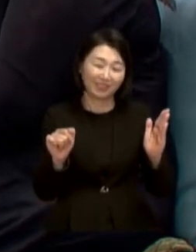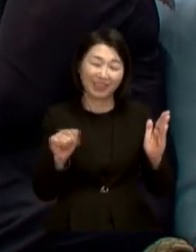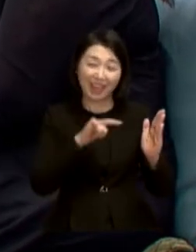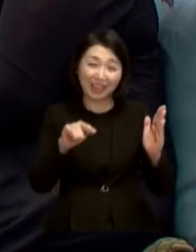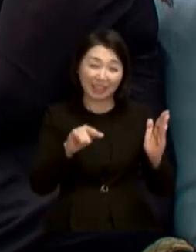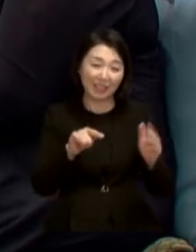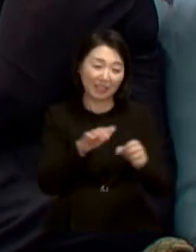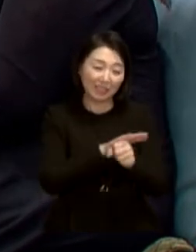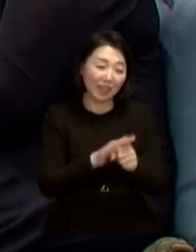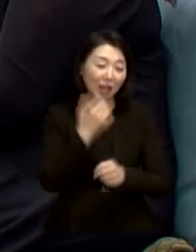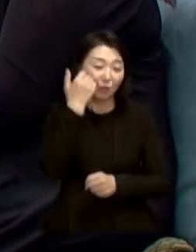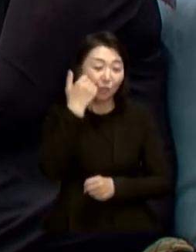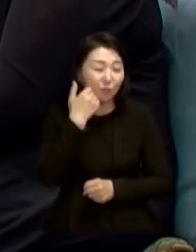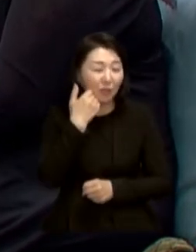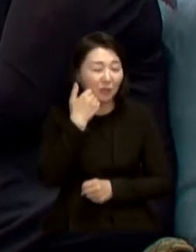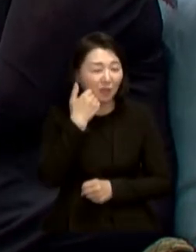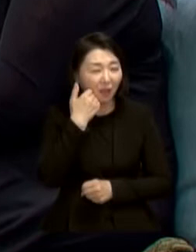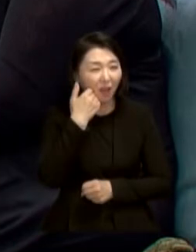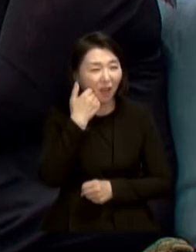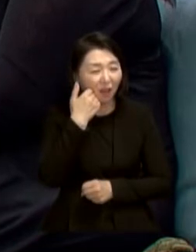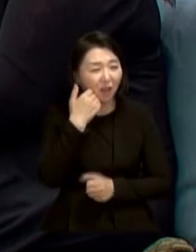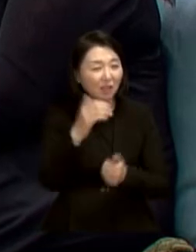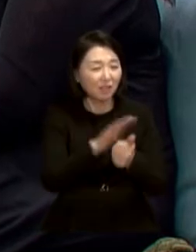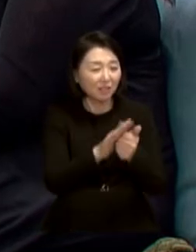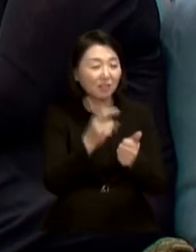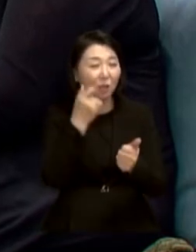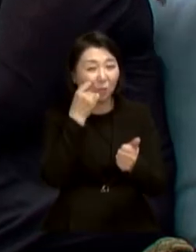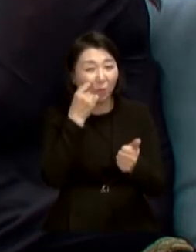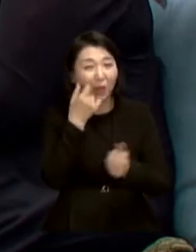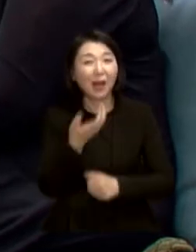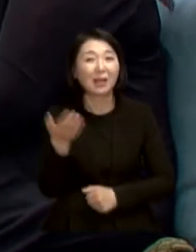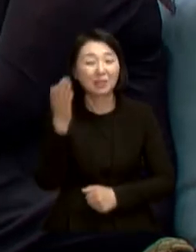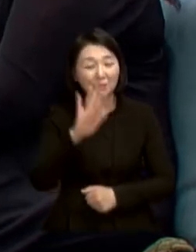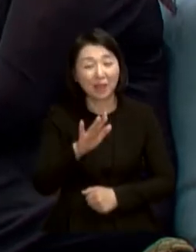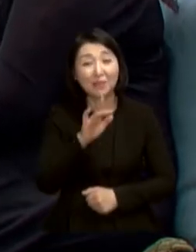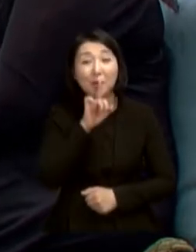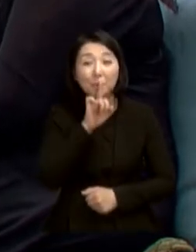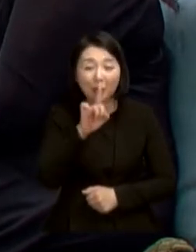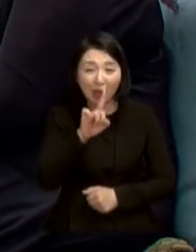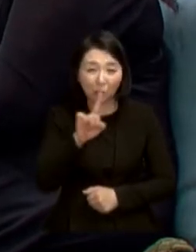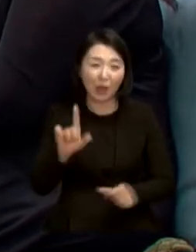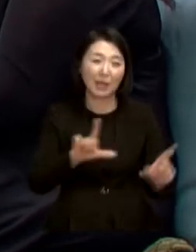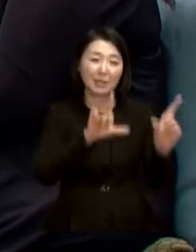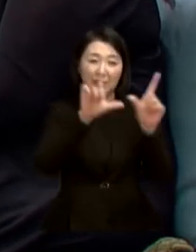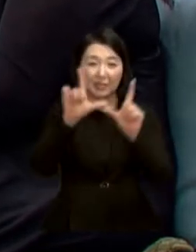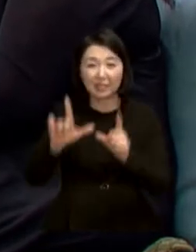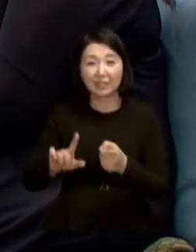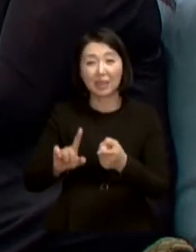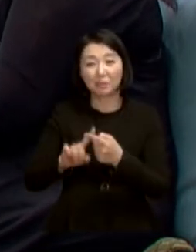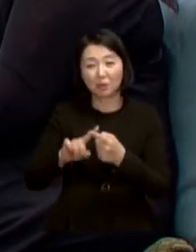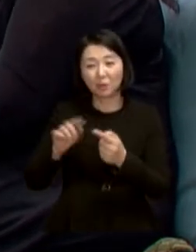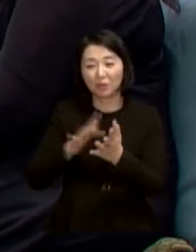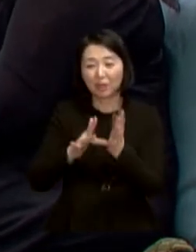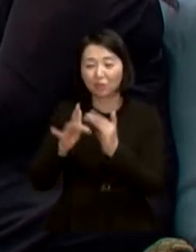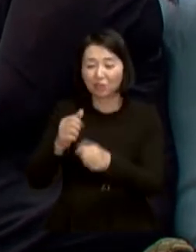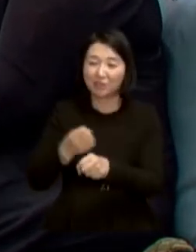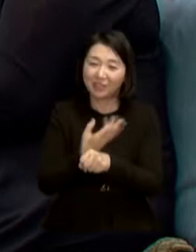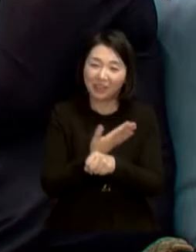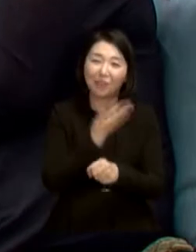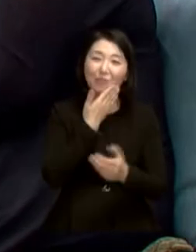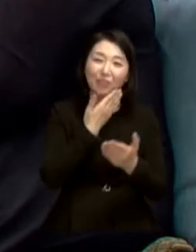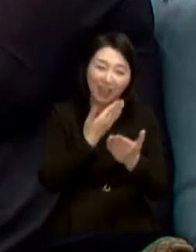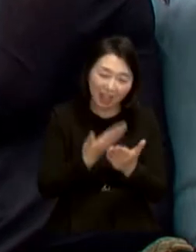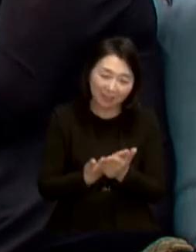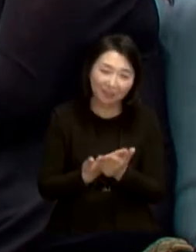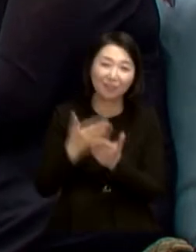않고 시간은 같이 못 나눠도요 그의 말과 그의 삶이 저는 예수님을 전하는 중요한 통로라고